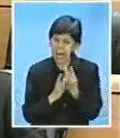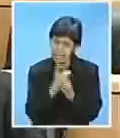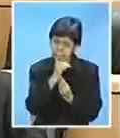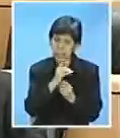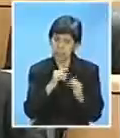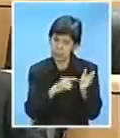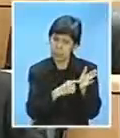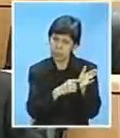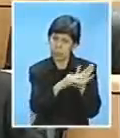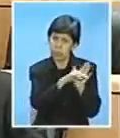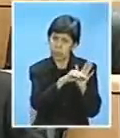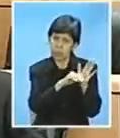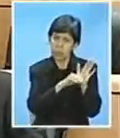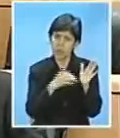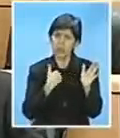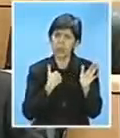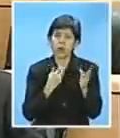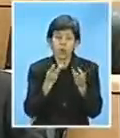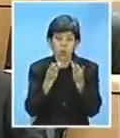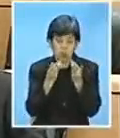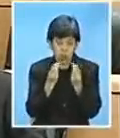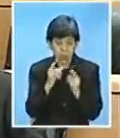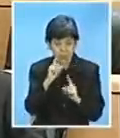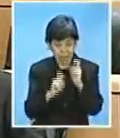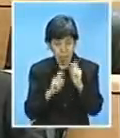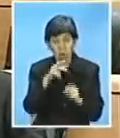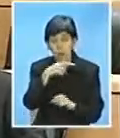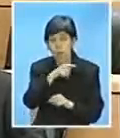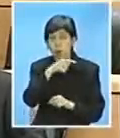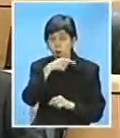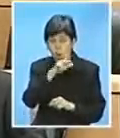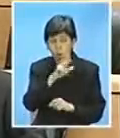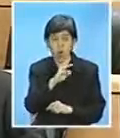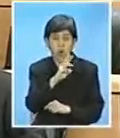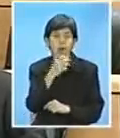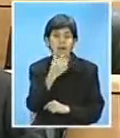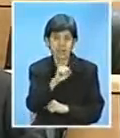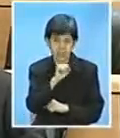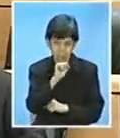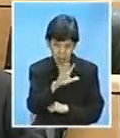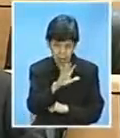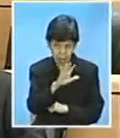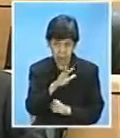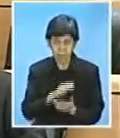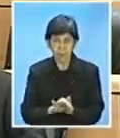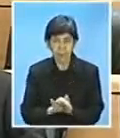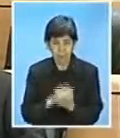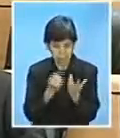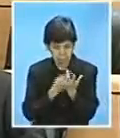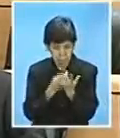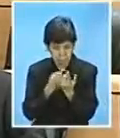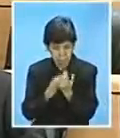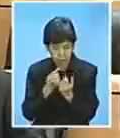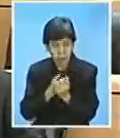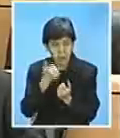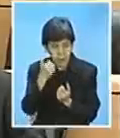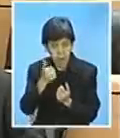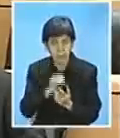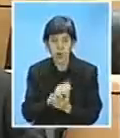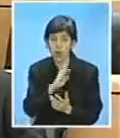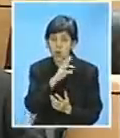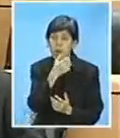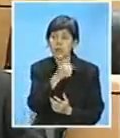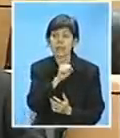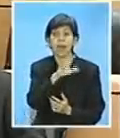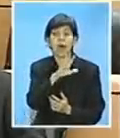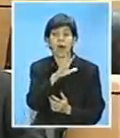ข้อมูลอยู่ในนี้ฮะตัวเลขการตายของปภ.ณวันนี้615คนเดี๋ยวท่านมานั่งนับกับผม615